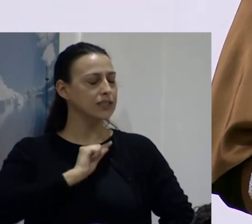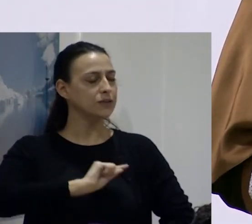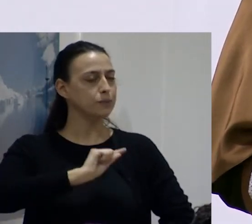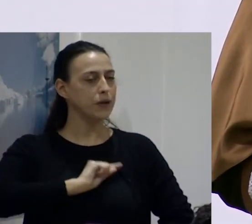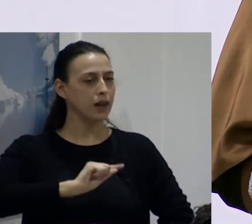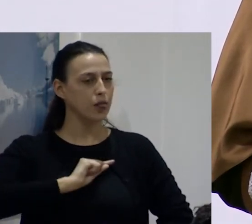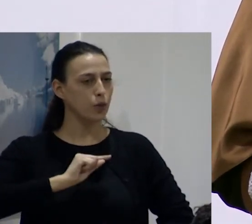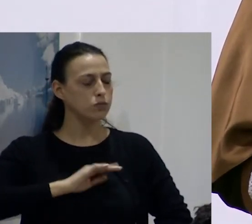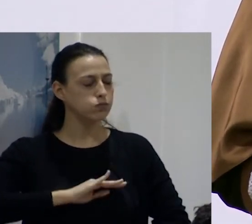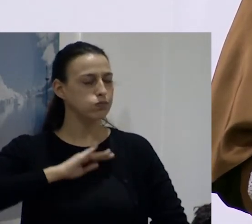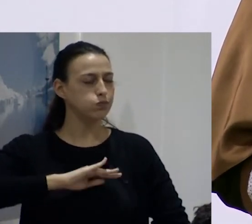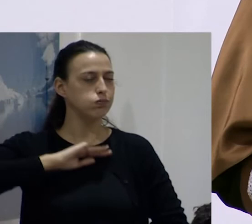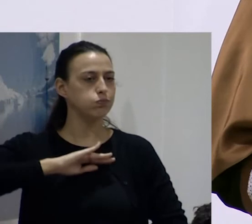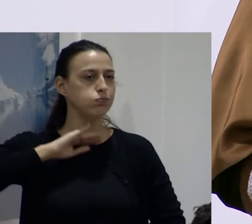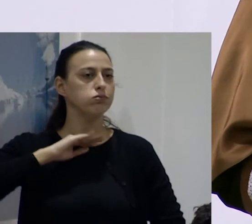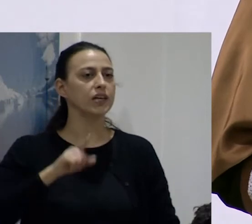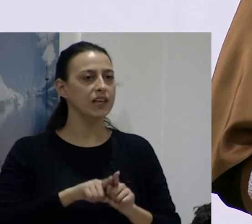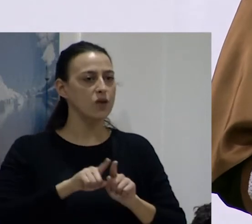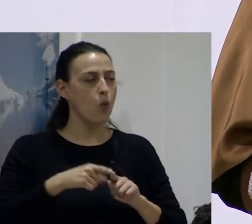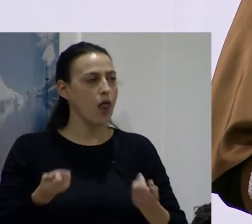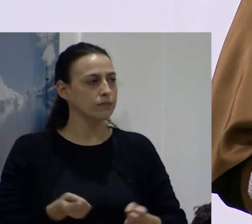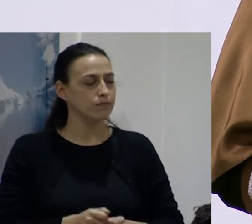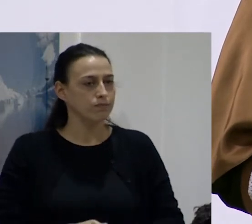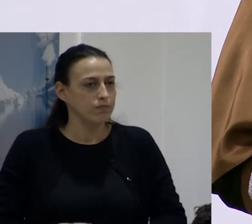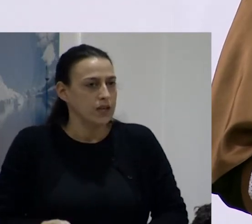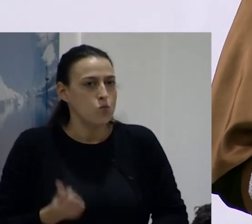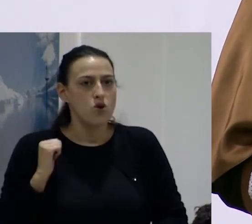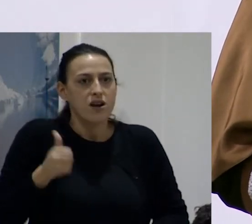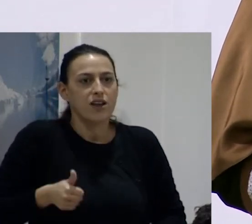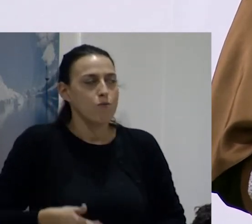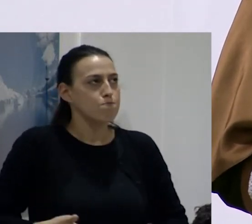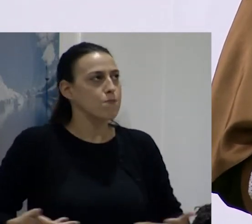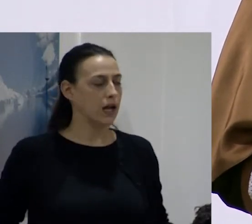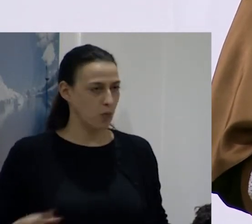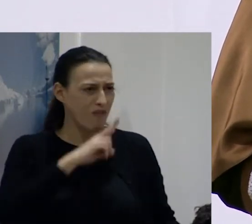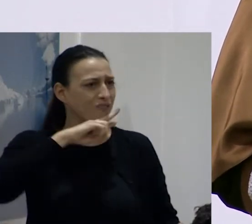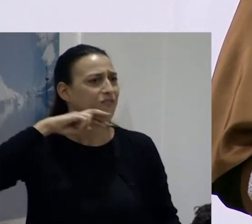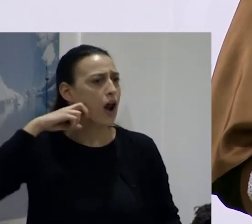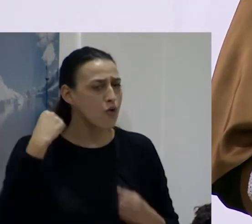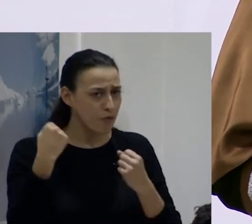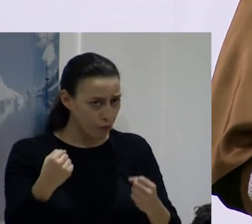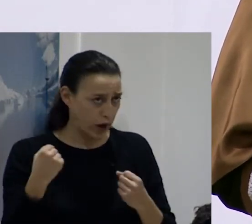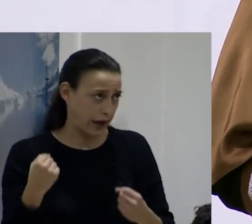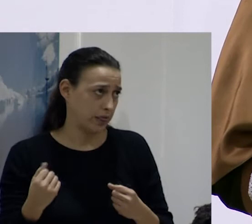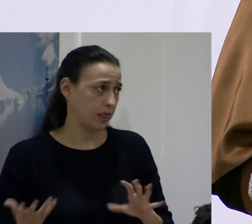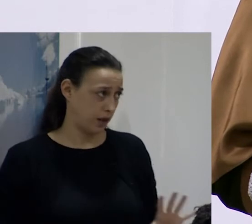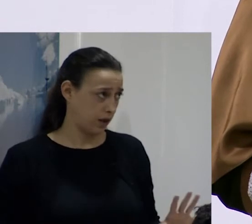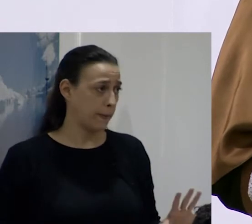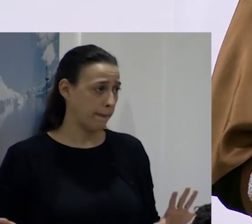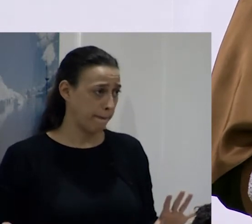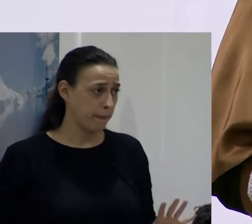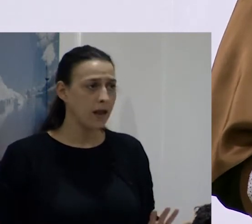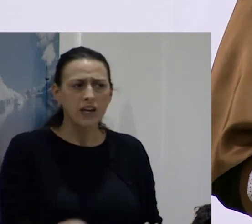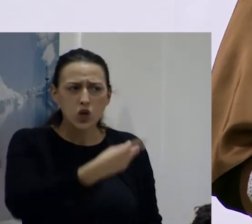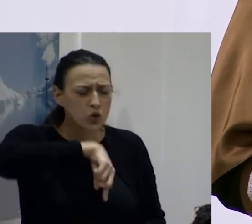m'atreveria a dir, que hem rebut com a herència del món d'ahir i que, en tota seguretat,